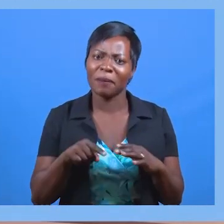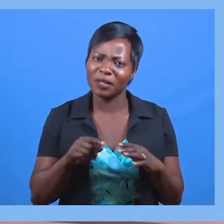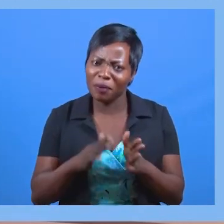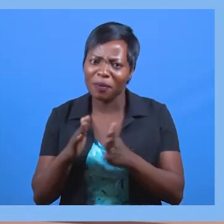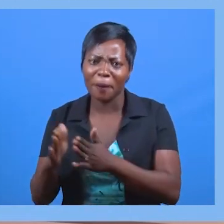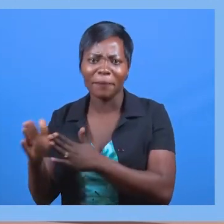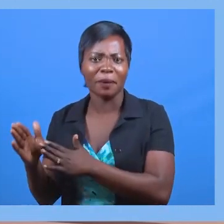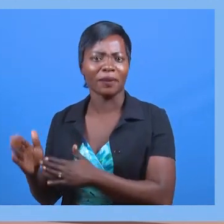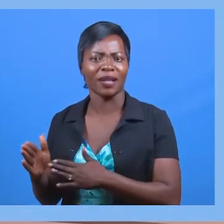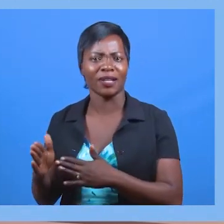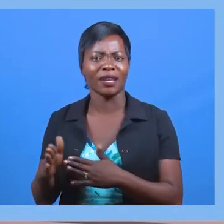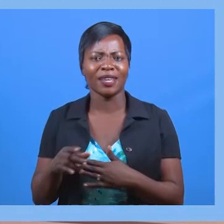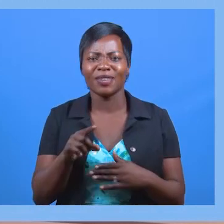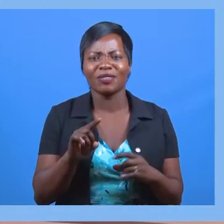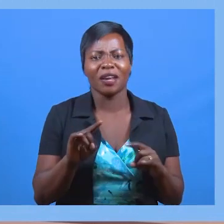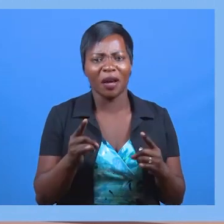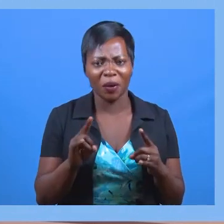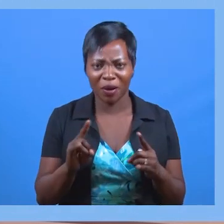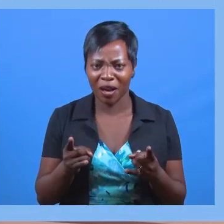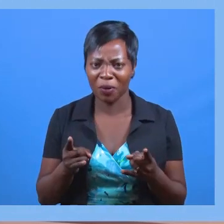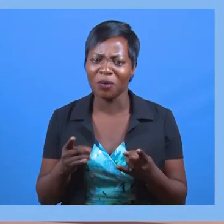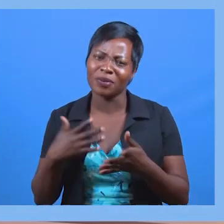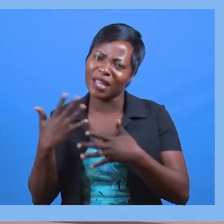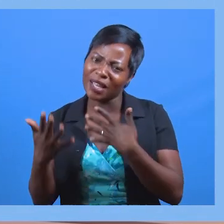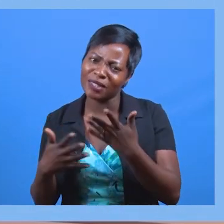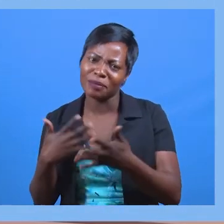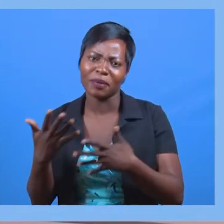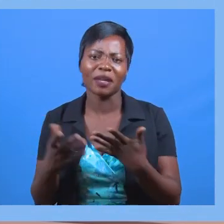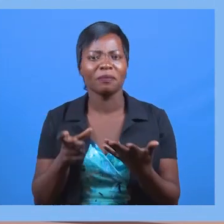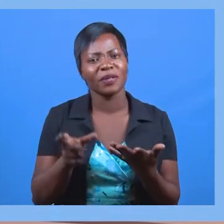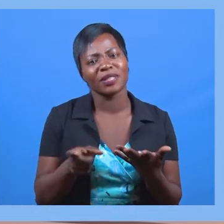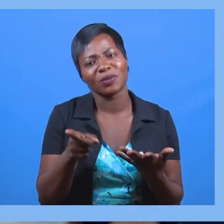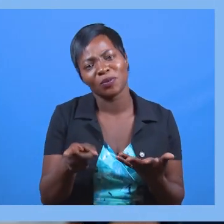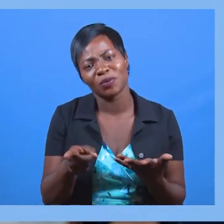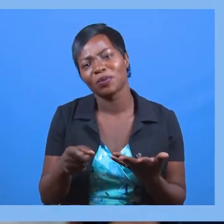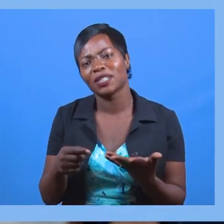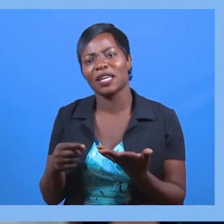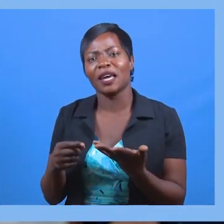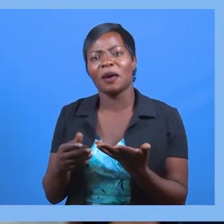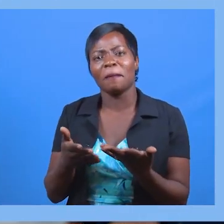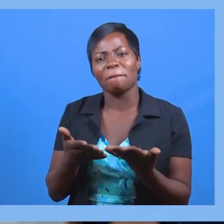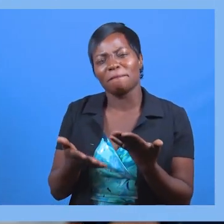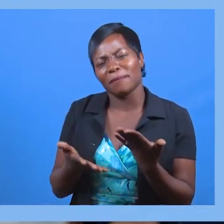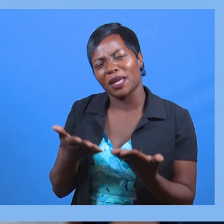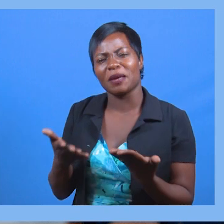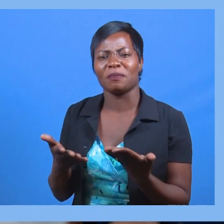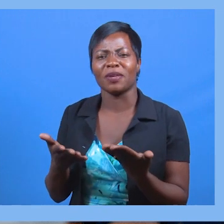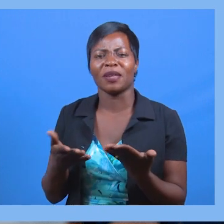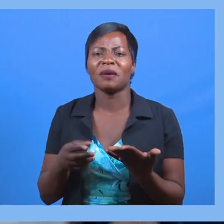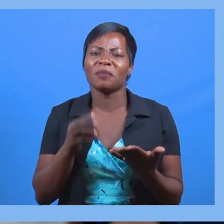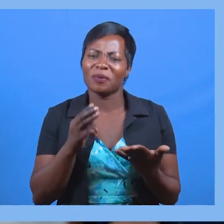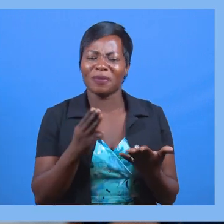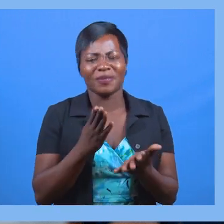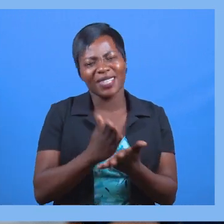mushishi. Zvakaipa here kubuda pachokwadi kutaurirana? Handizvo here zviri kutitadzisa kunyatsowadzana mukati